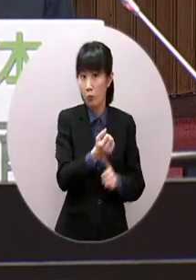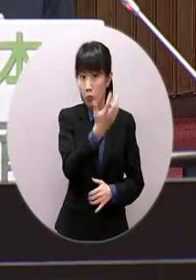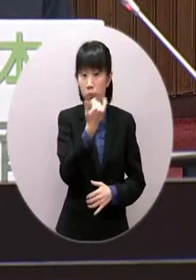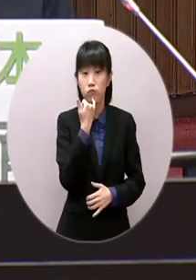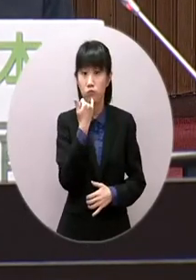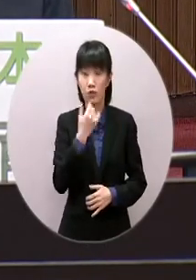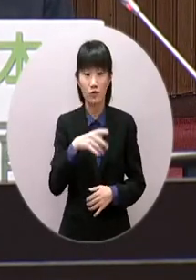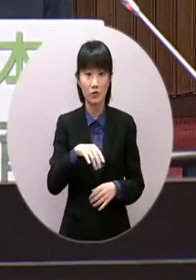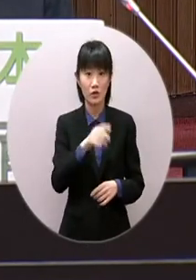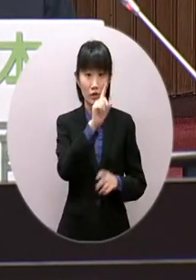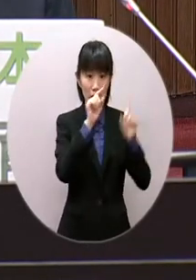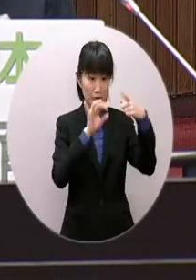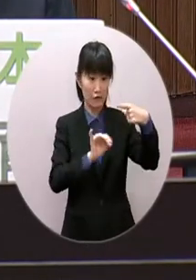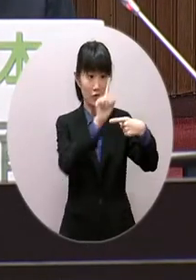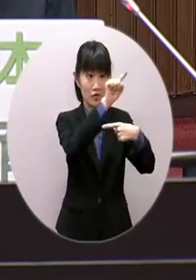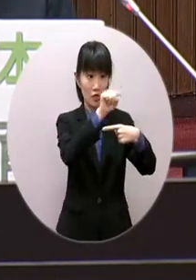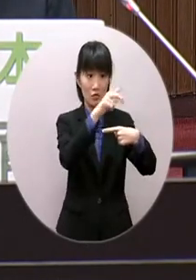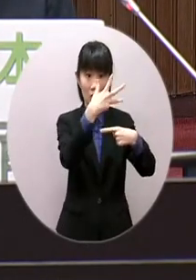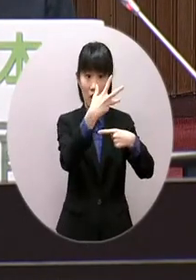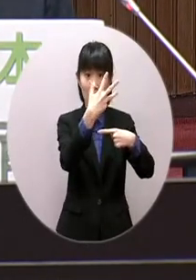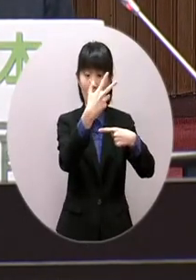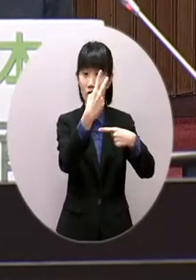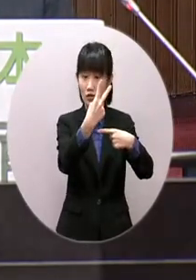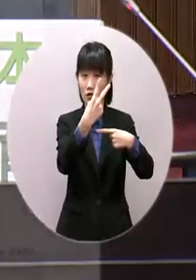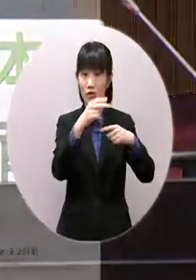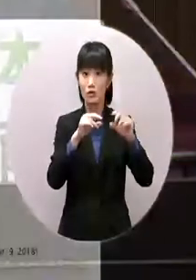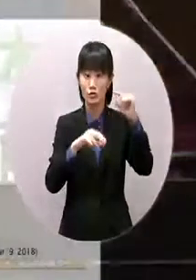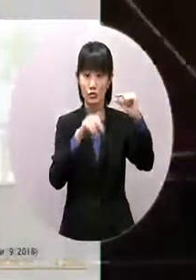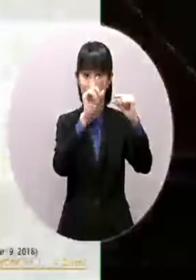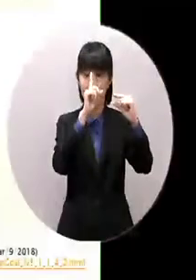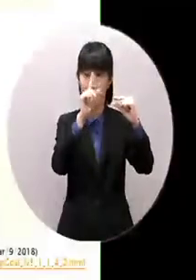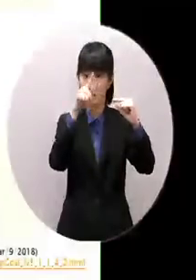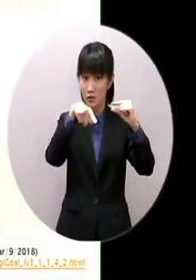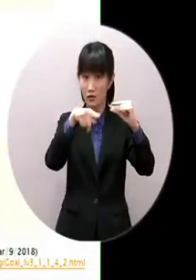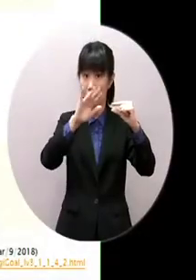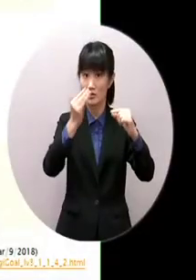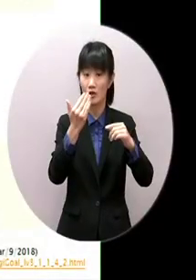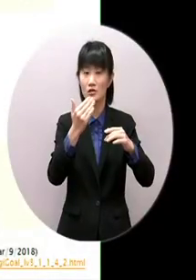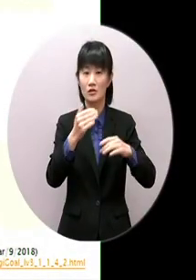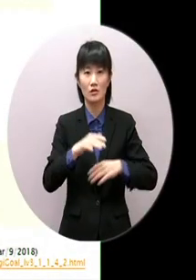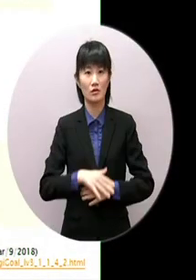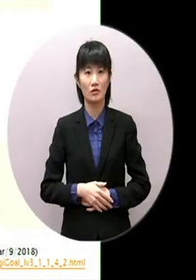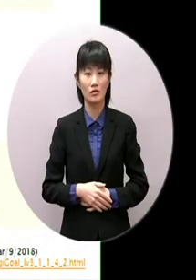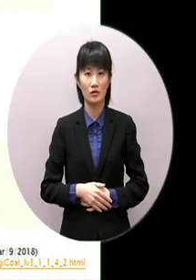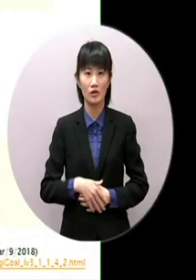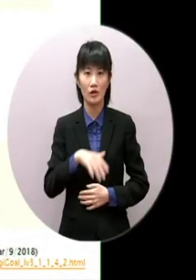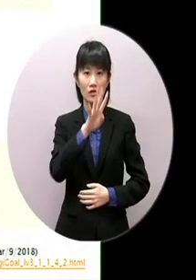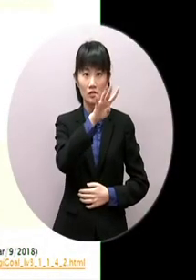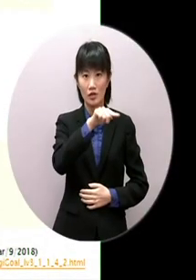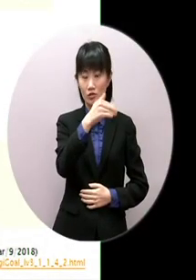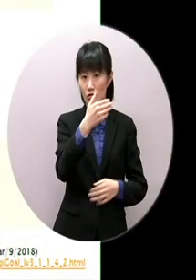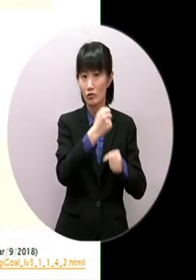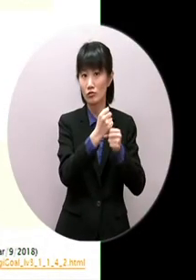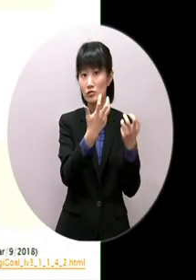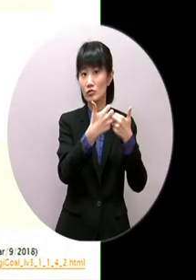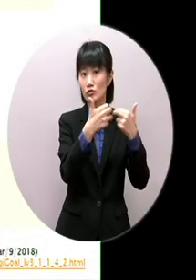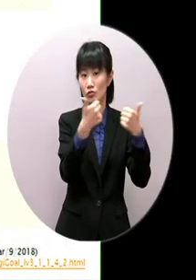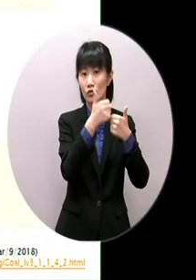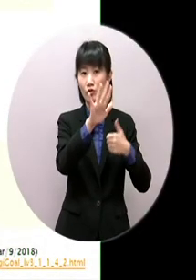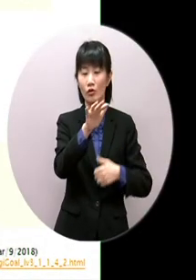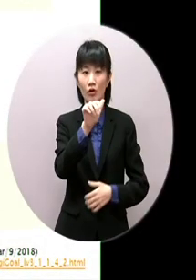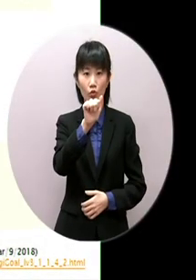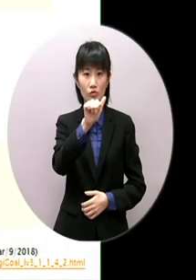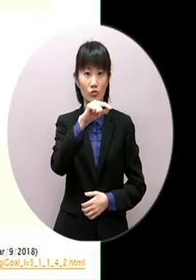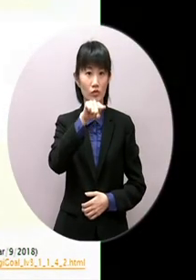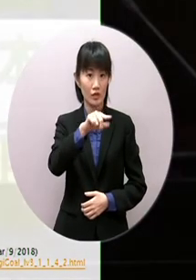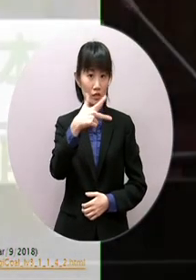1.82 的 GDP 值，但是我们却创造了 4.9 的就业机会，55.7万人是以农业为